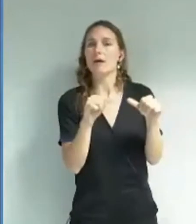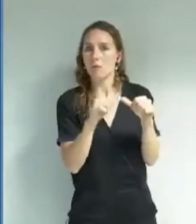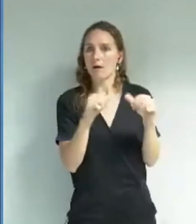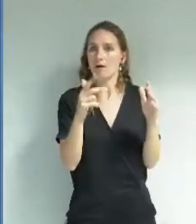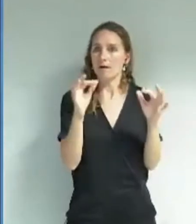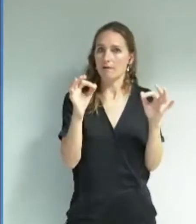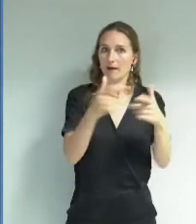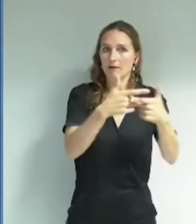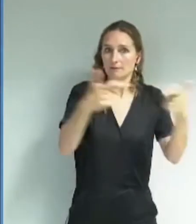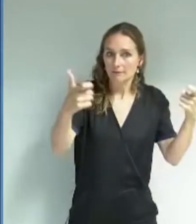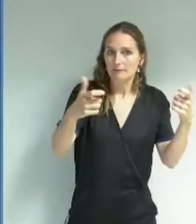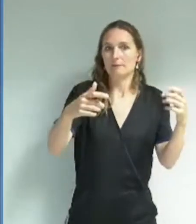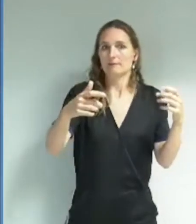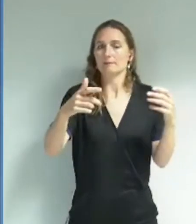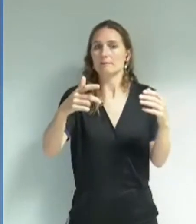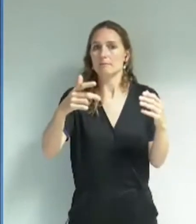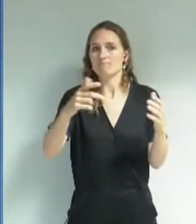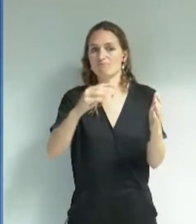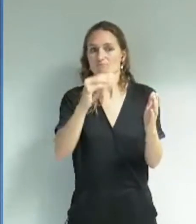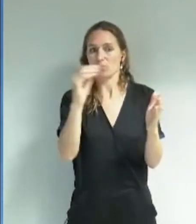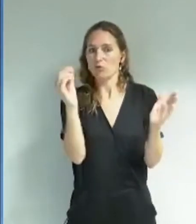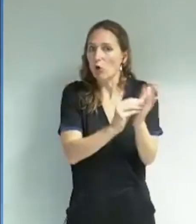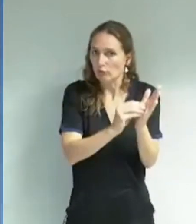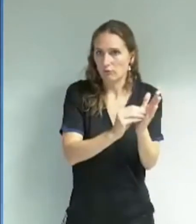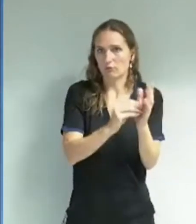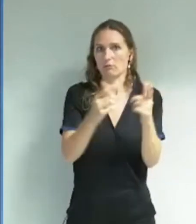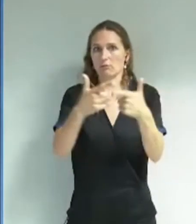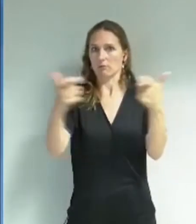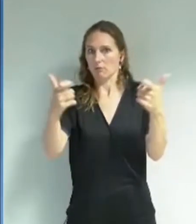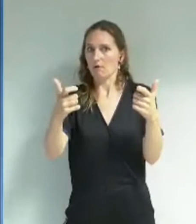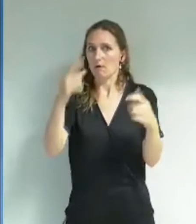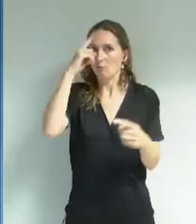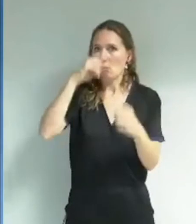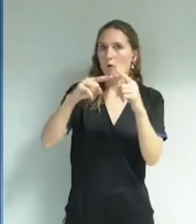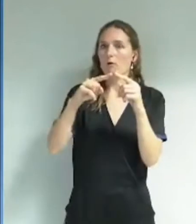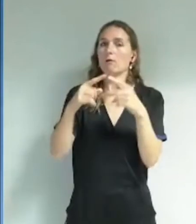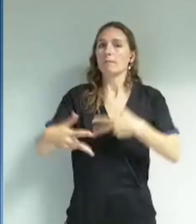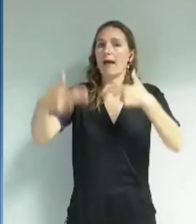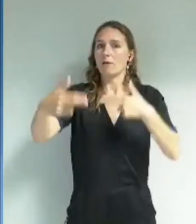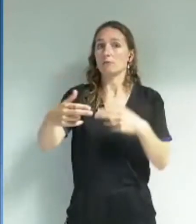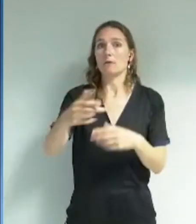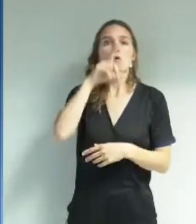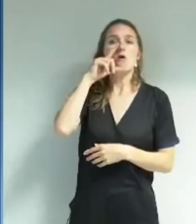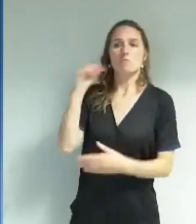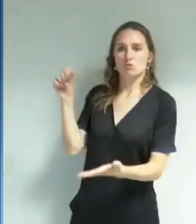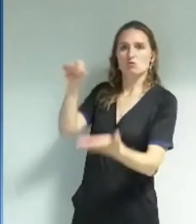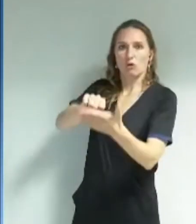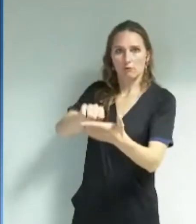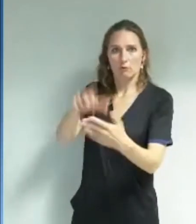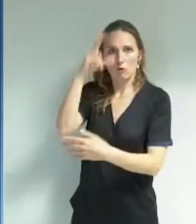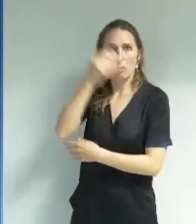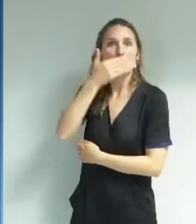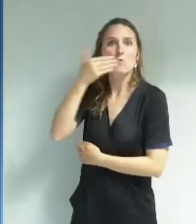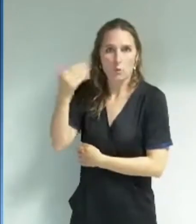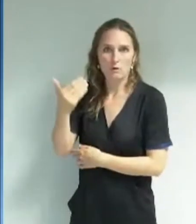des enjeux de l'Anthropocène. Et donc je pense qu'il n'est pas nécessaire de créer à ce jour un nouveau lieu dédié à ces questions.